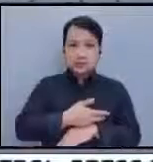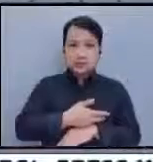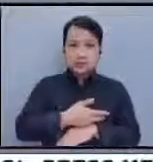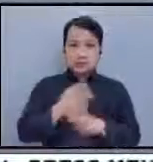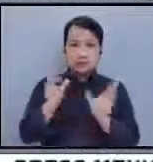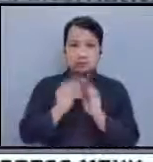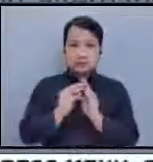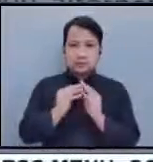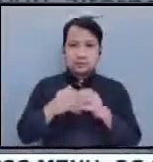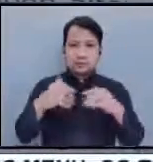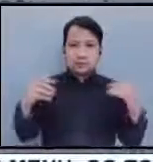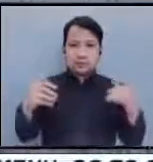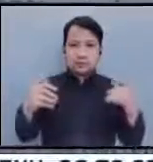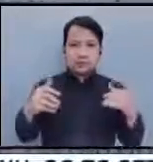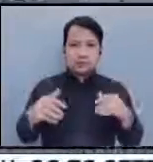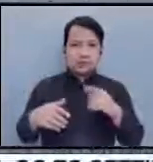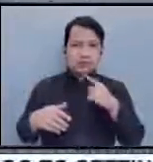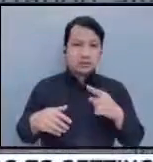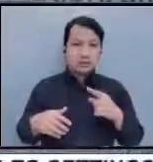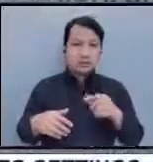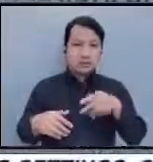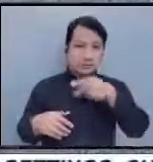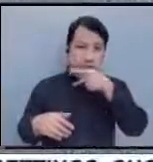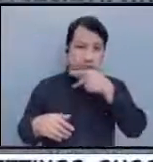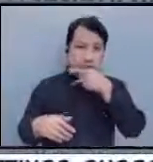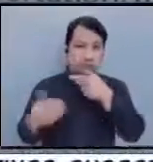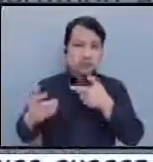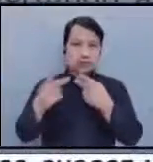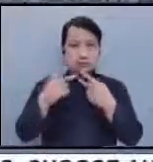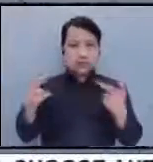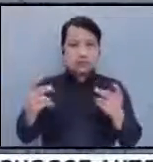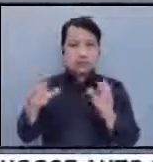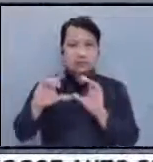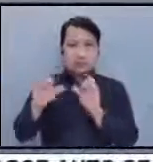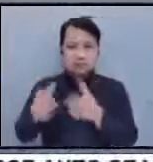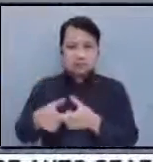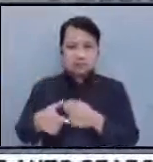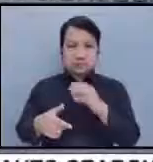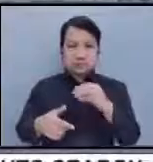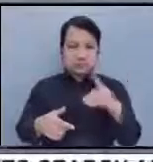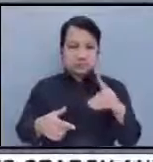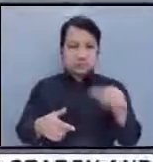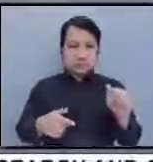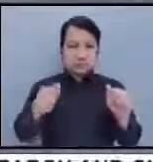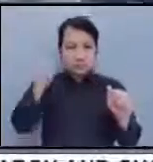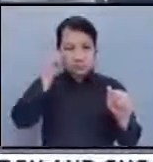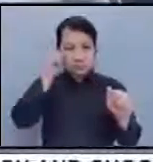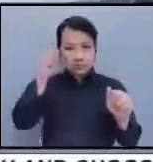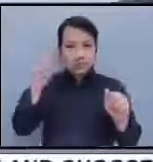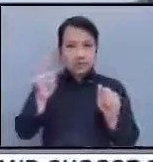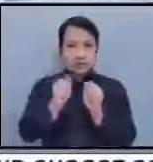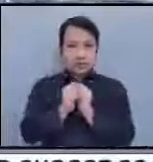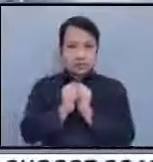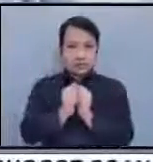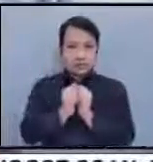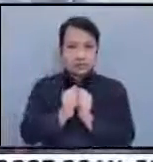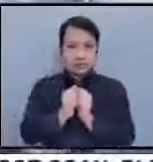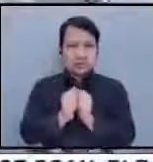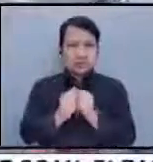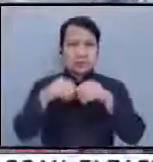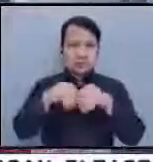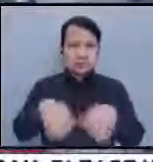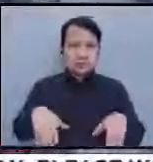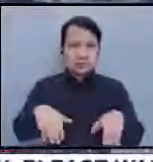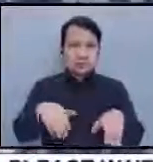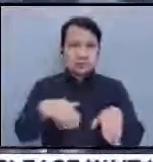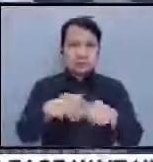pawang dinaluhan ng pampubliko at pribadong sektor. Ayon kay MMDA Chairman Attorney Romando Artes, kabilang sa Natalakay ang kawalan ng unified traffic